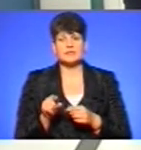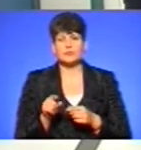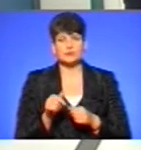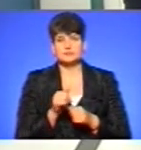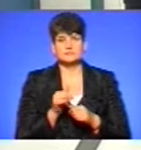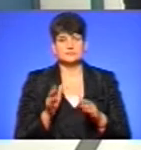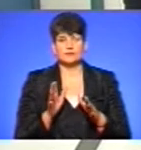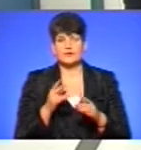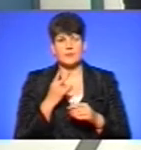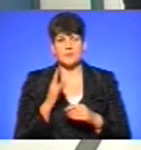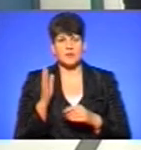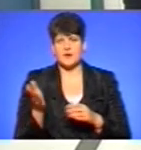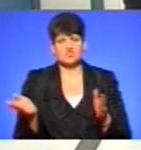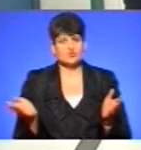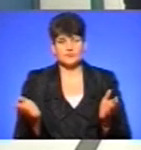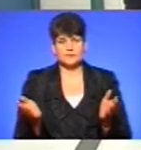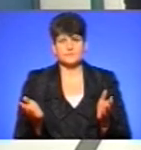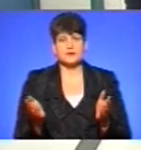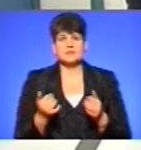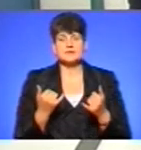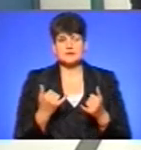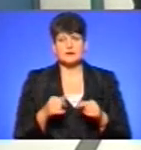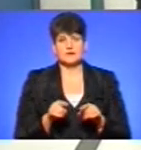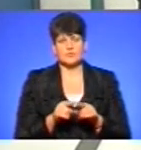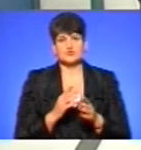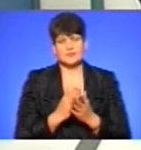такої немає і не передбачено. Ну, у нас зараз також є